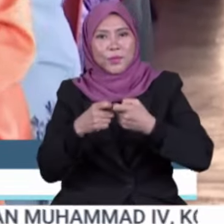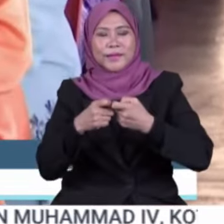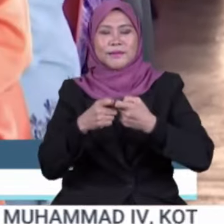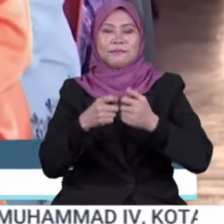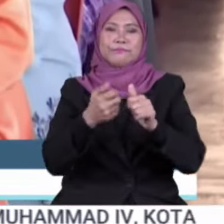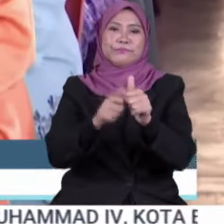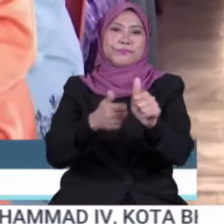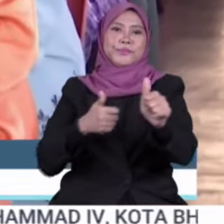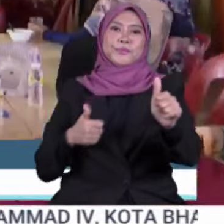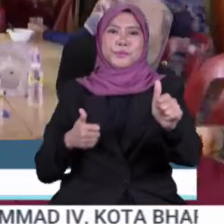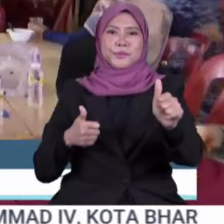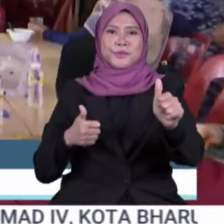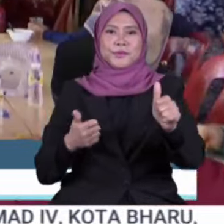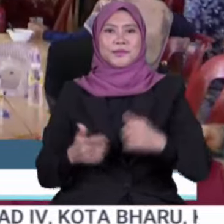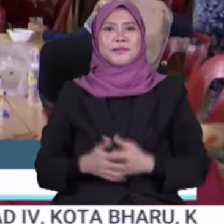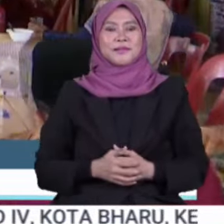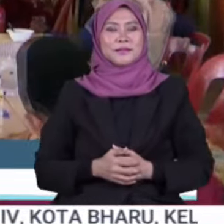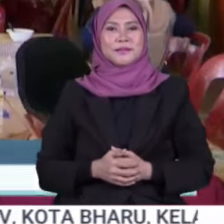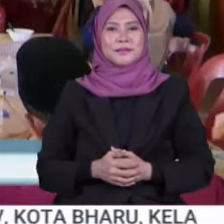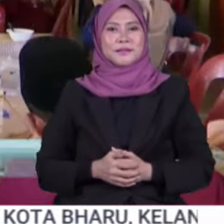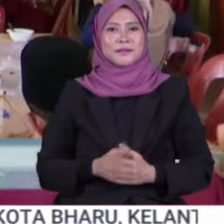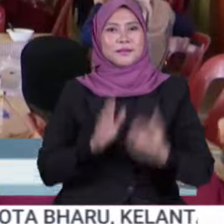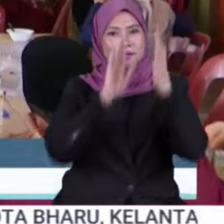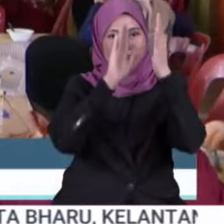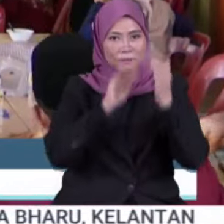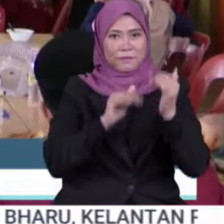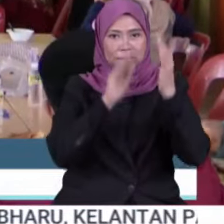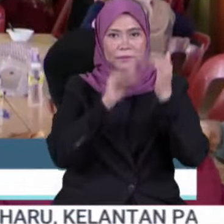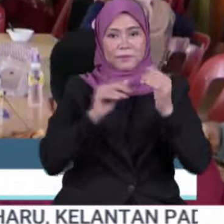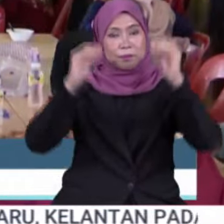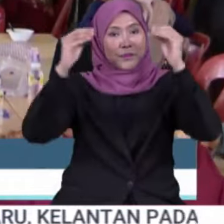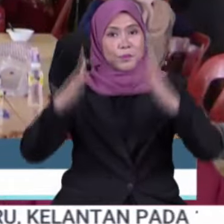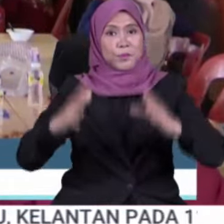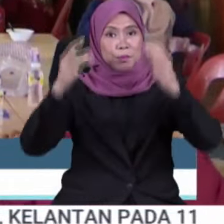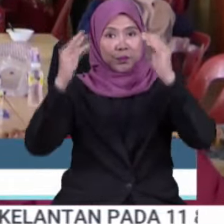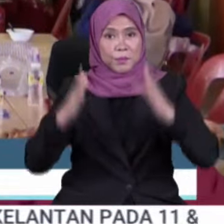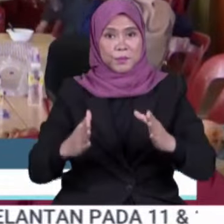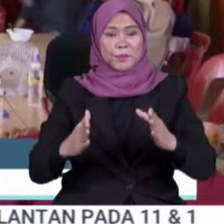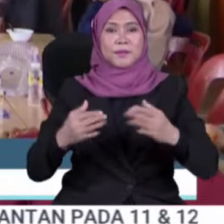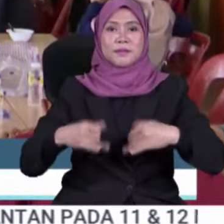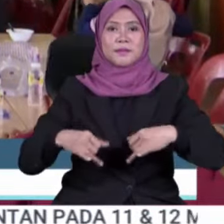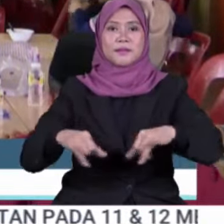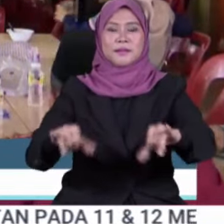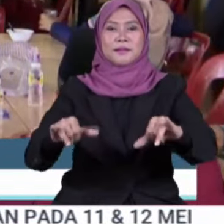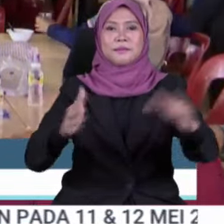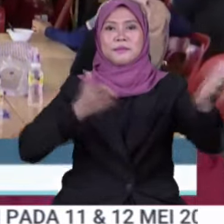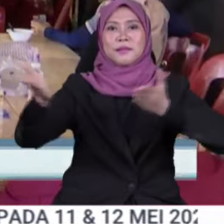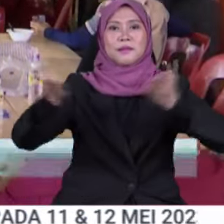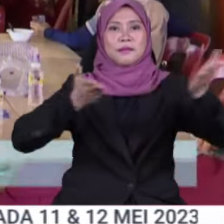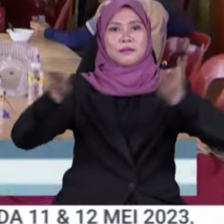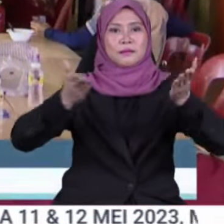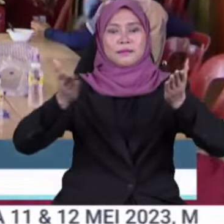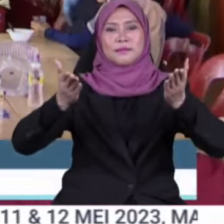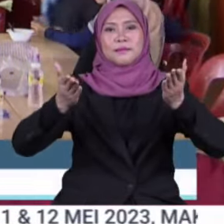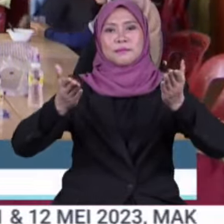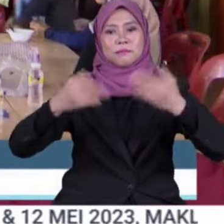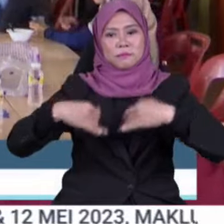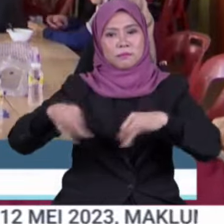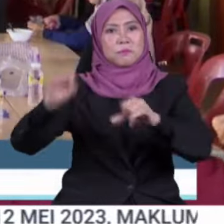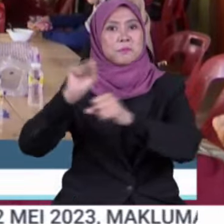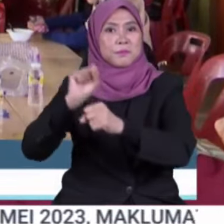ketinggalan. Jadi saya harap golongan guru-guru yang masih dalam perkhidmatan dan juga yang